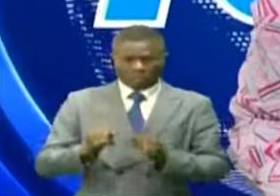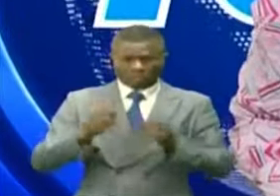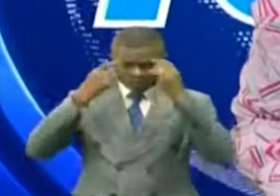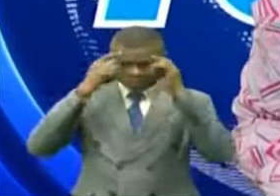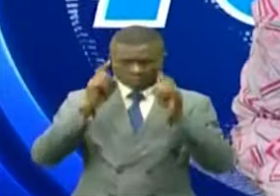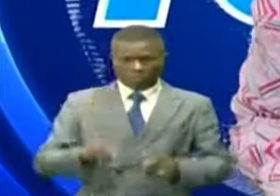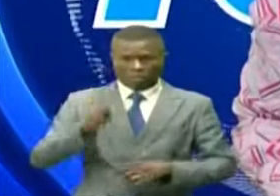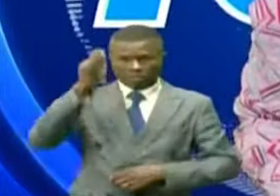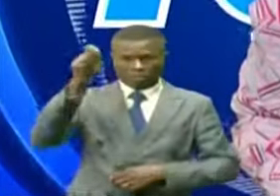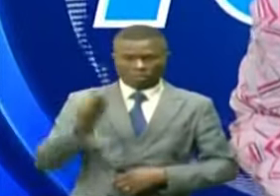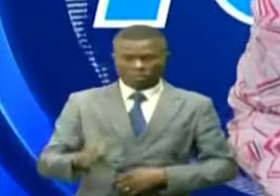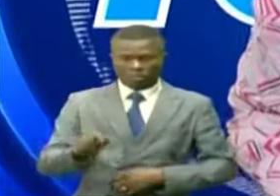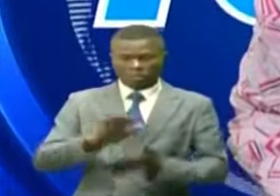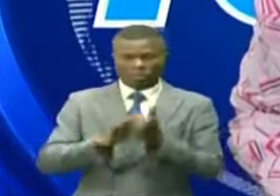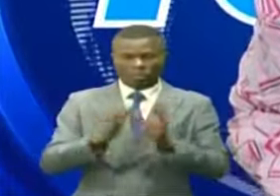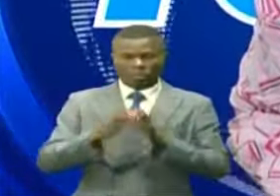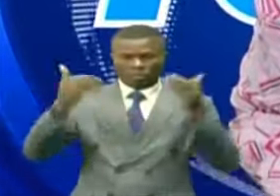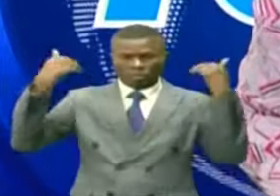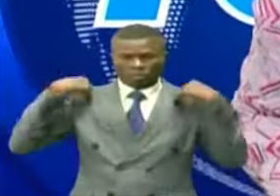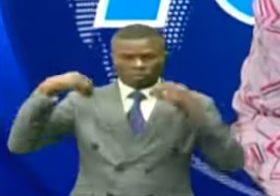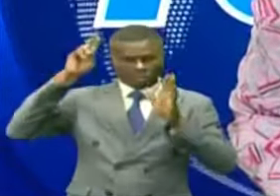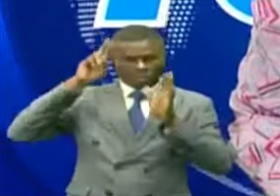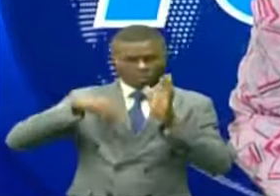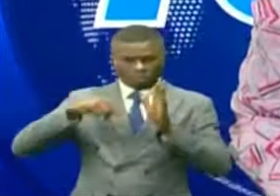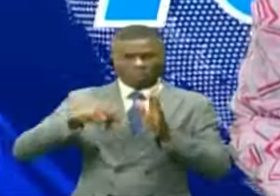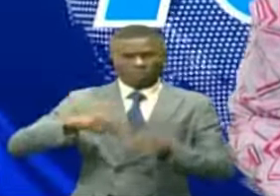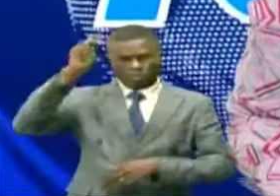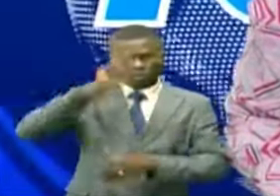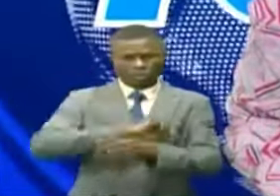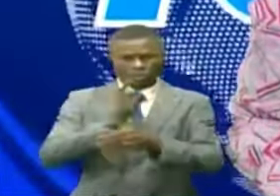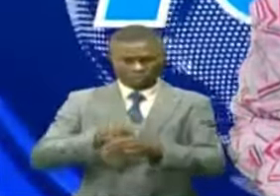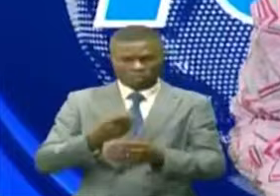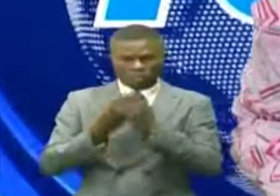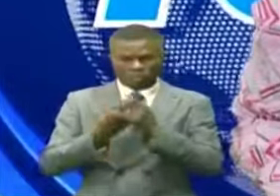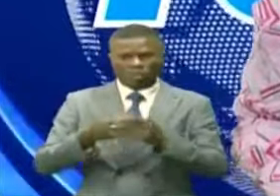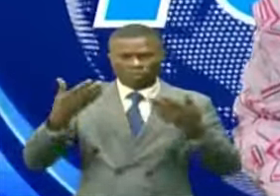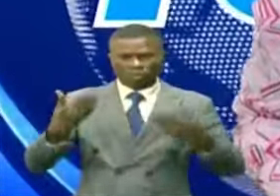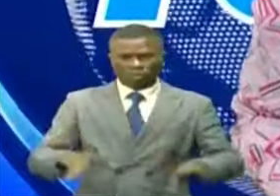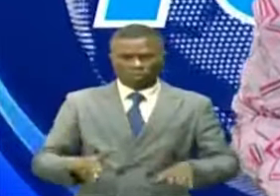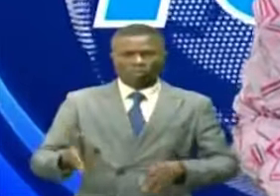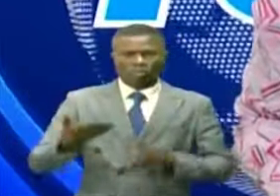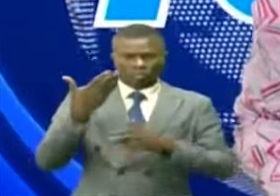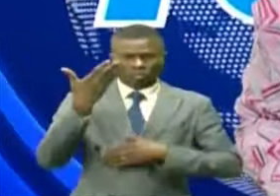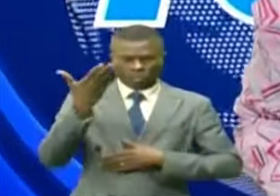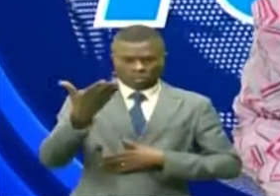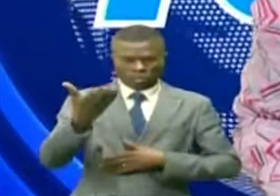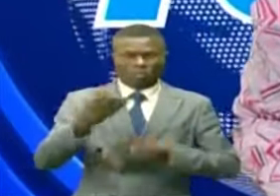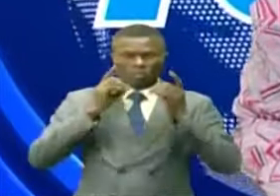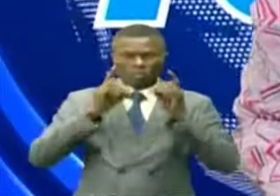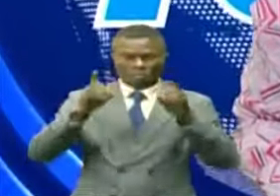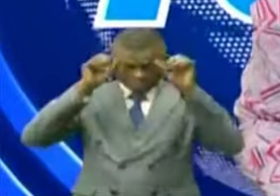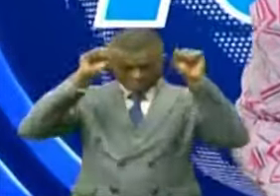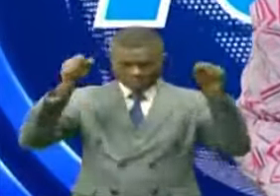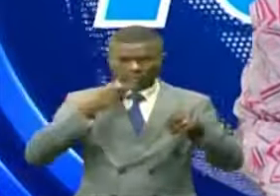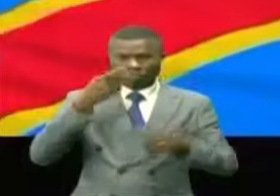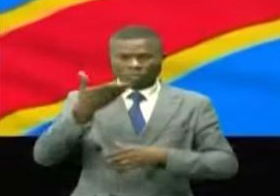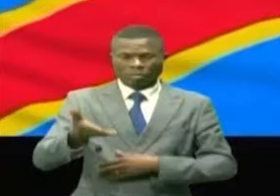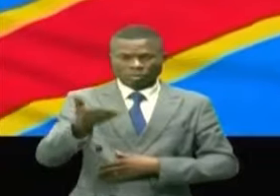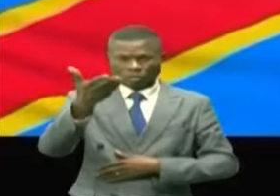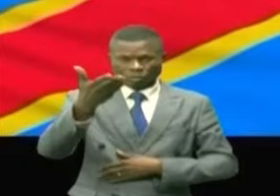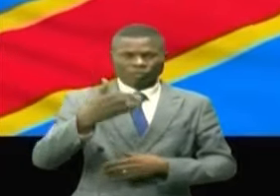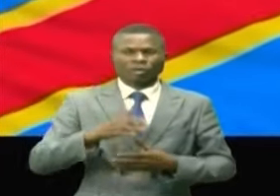euh exceptionnelle devra connaître sa fin on écoute l'intégralité du discours du chef de